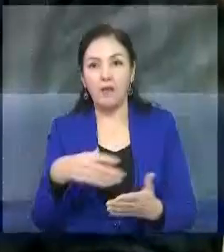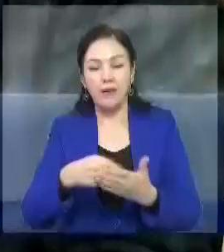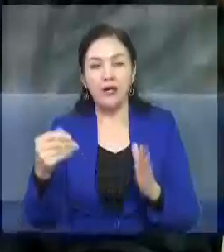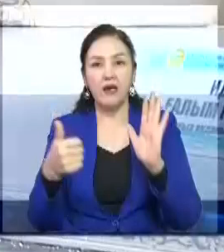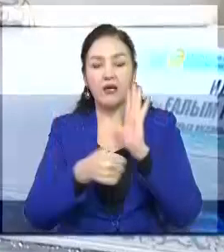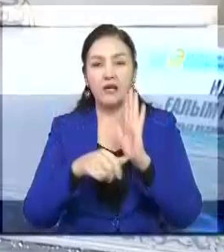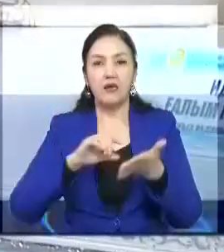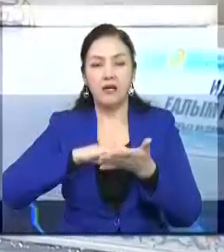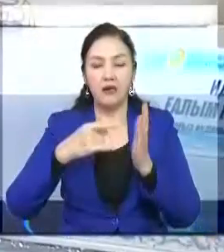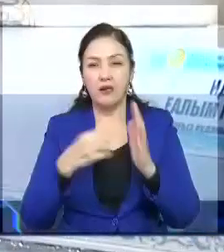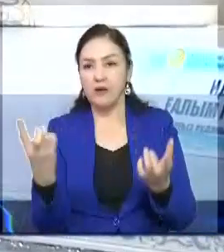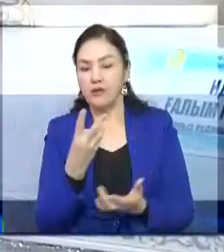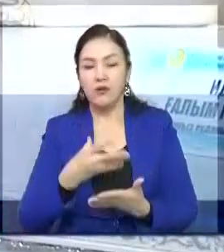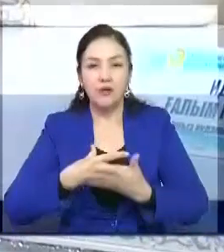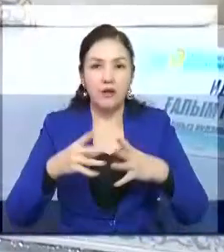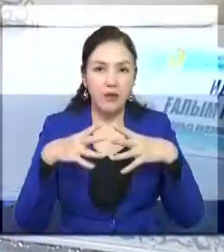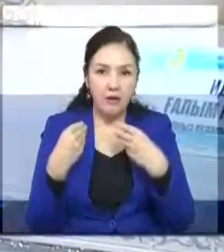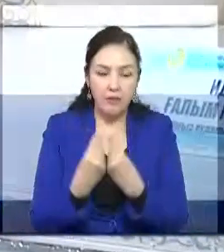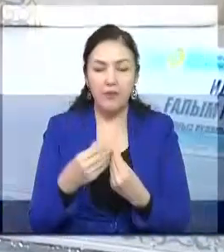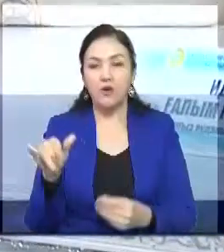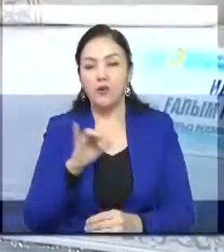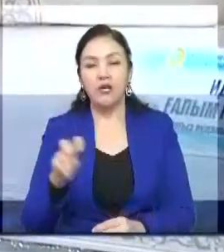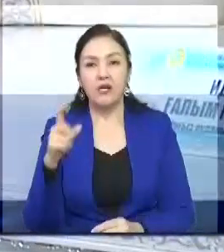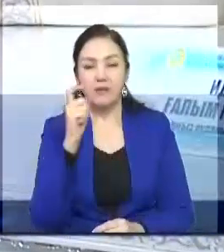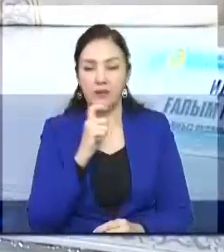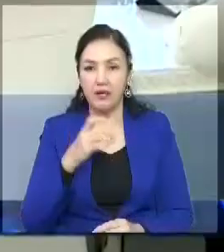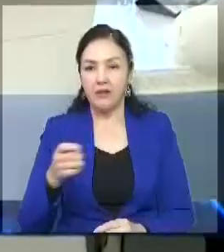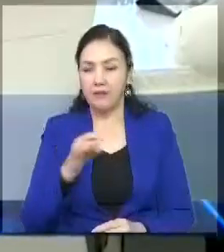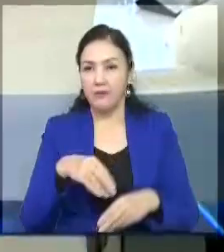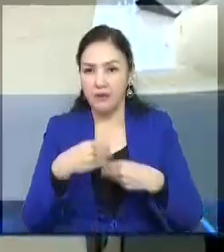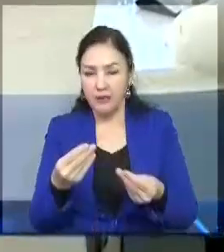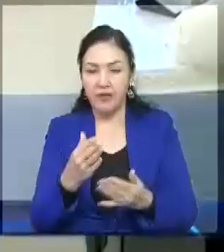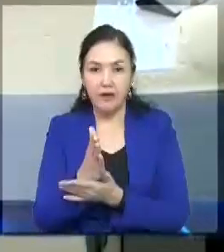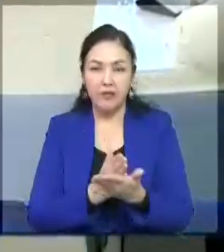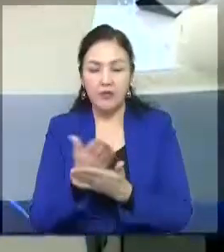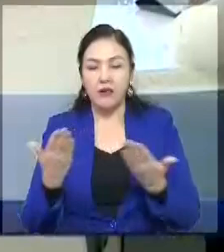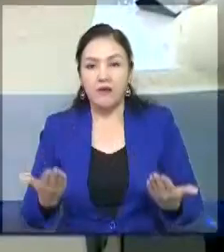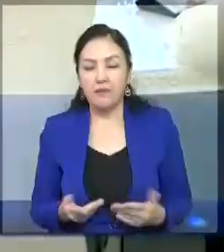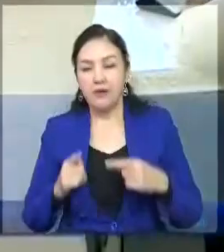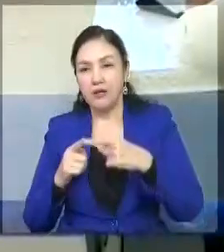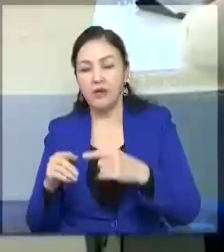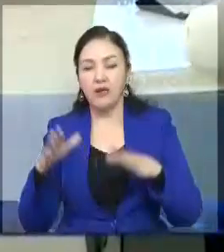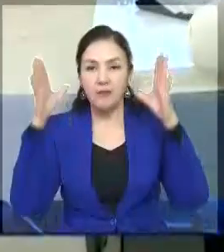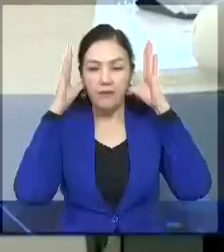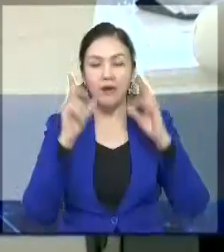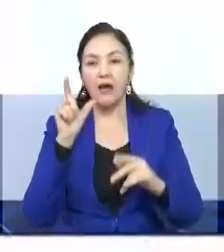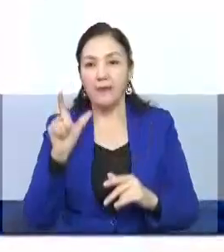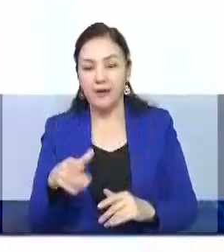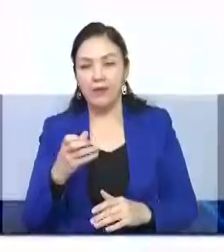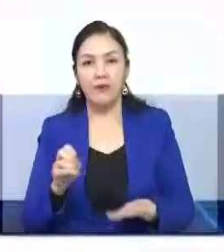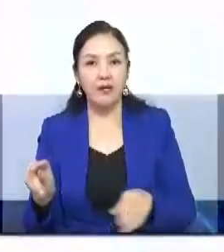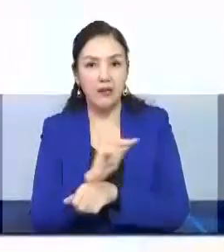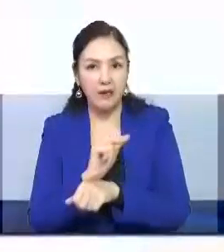ше квартир нуждающимся семьям а в уиком и Хадис районах предоставили служебное жильё и мамам в части идеологического